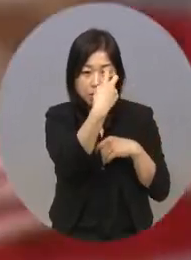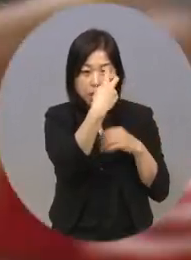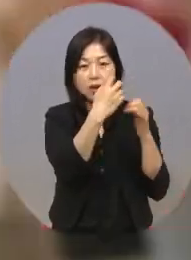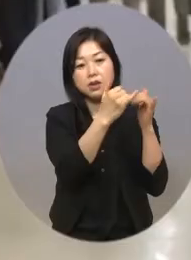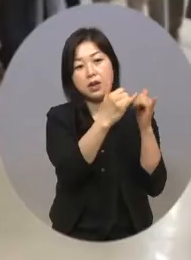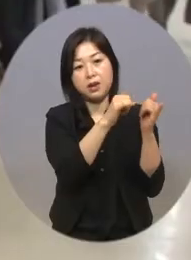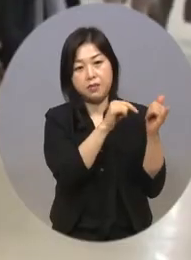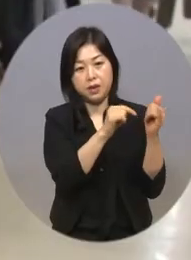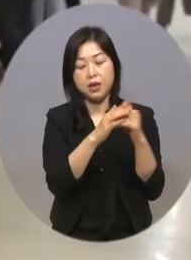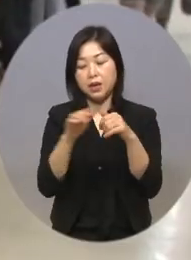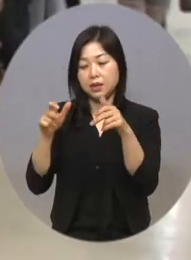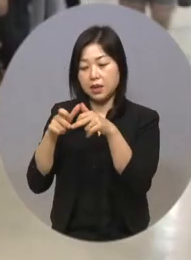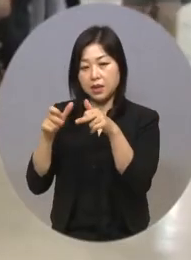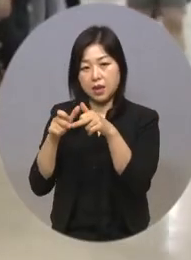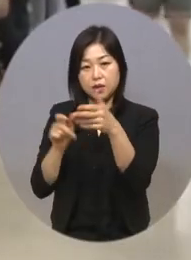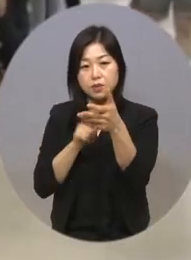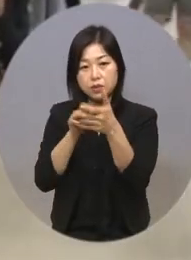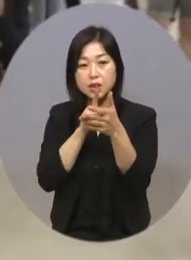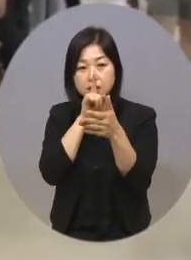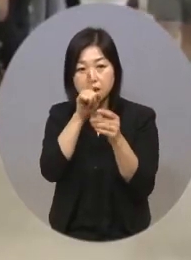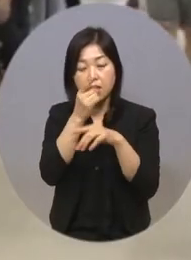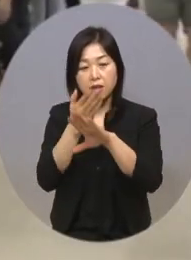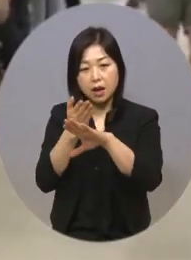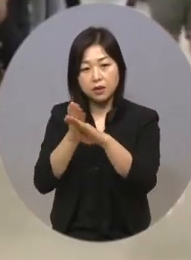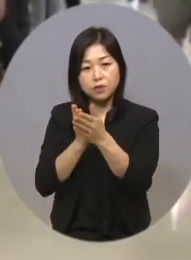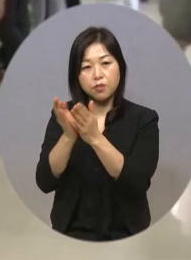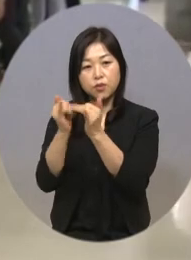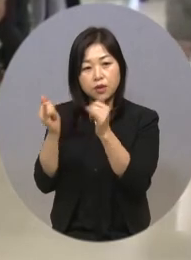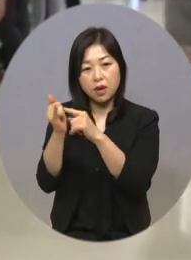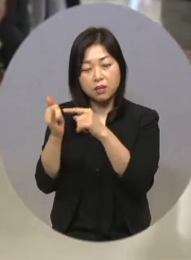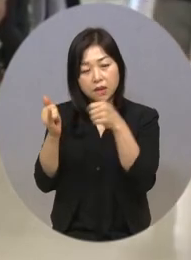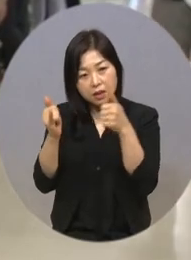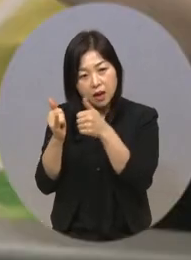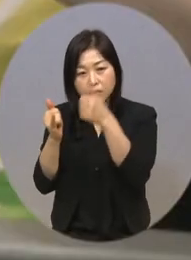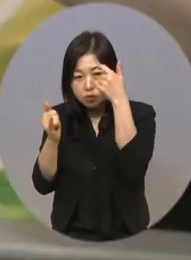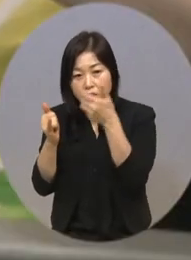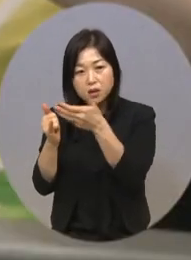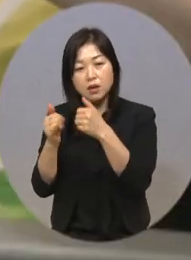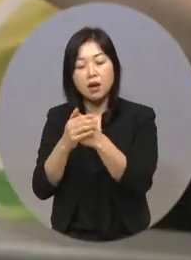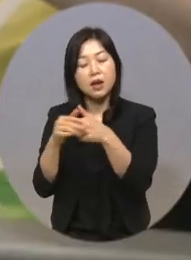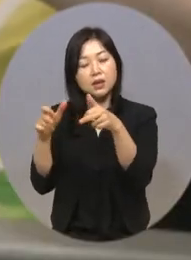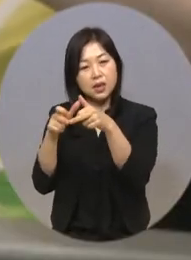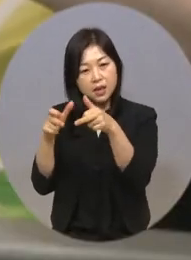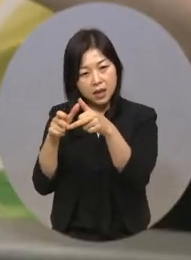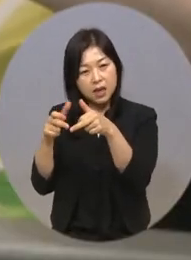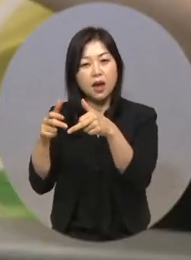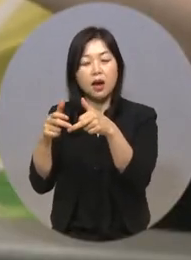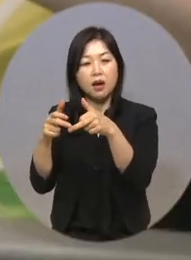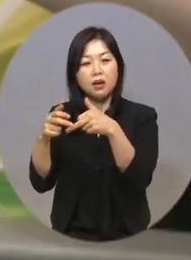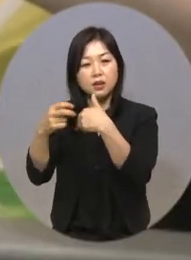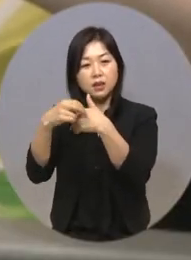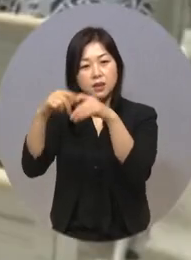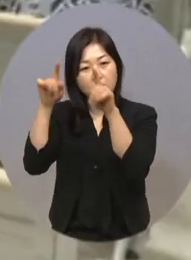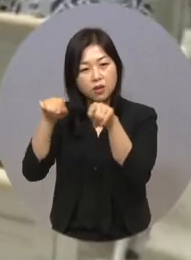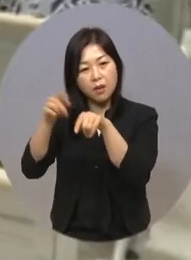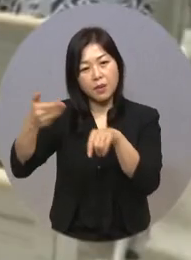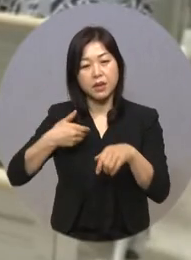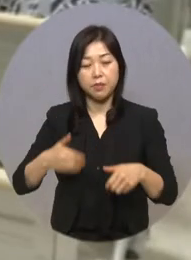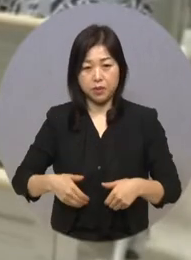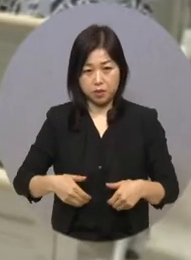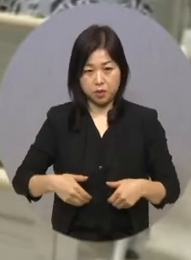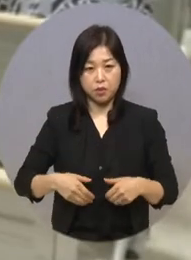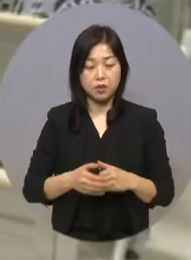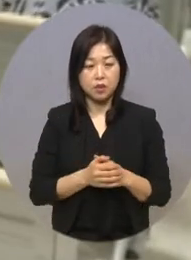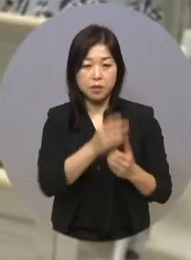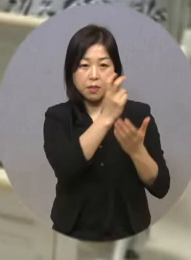등록을 신청하기 위해 다른 전문의를 찾아가 장애 심사용 진단서를 발급 받아야 했습니다 이에 고시